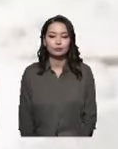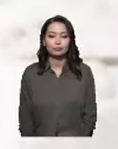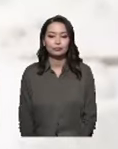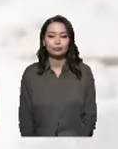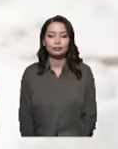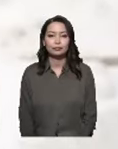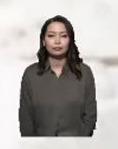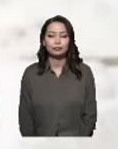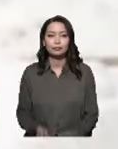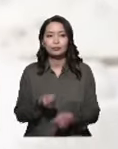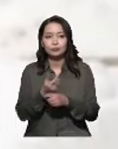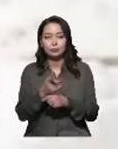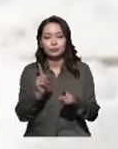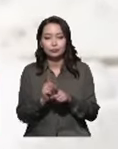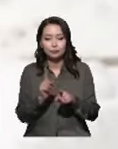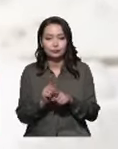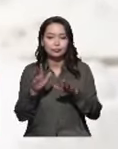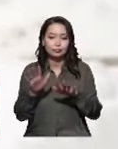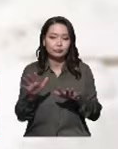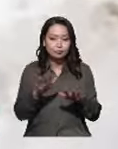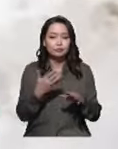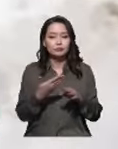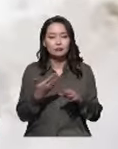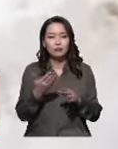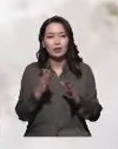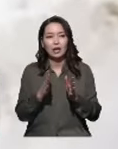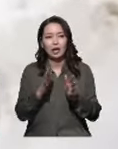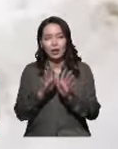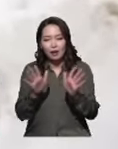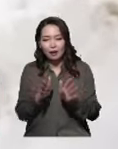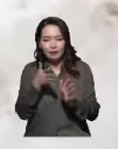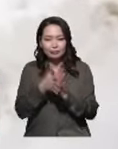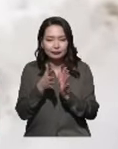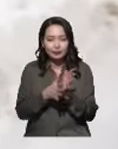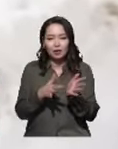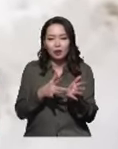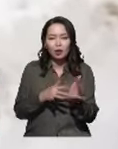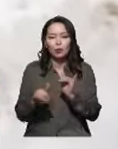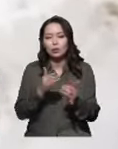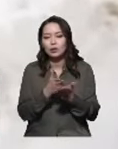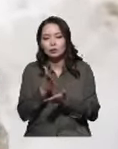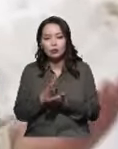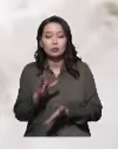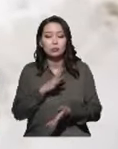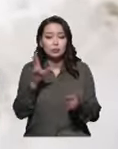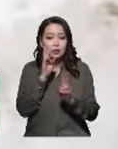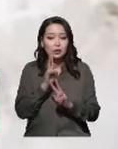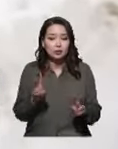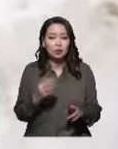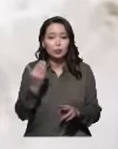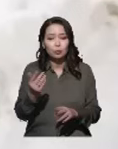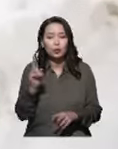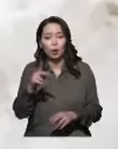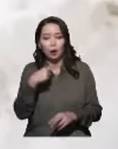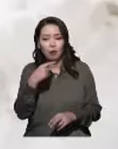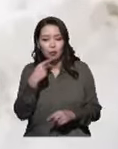оны. Бірнеше бақсы бізде болды, экстрасенс болды. Енді білмейміз, бәрі біреу солай айтады,